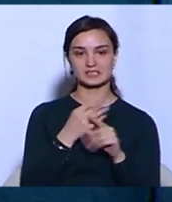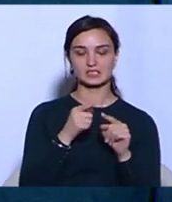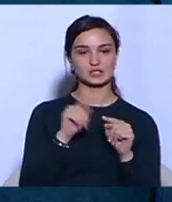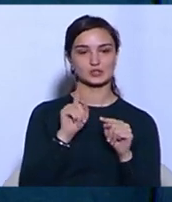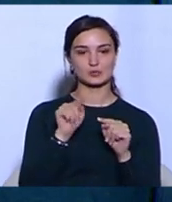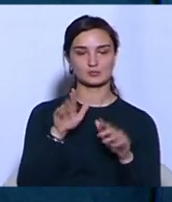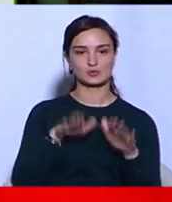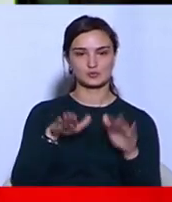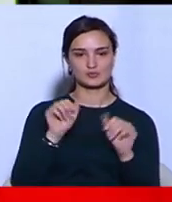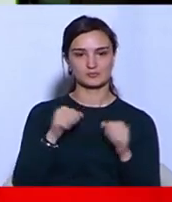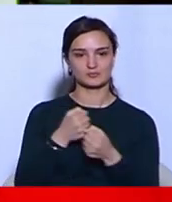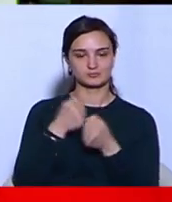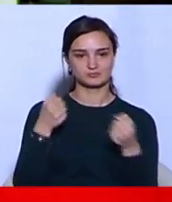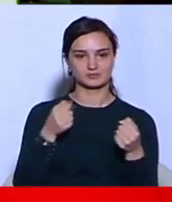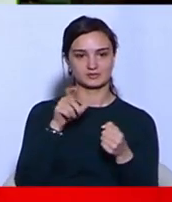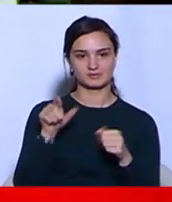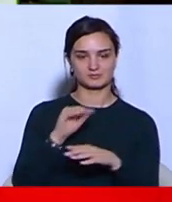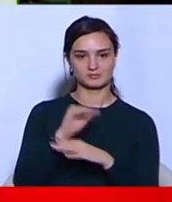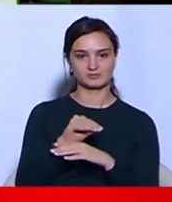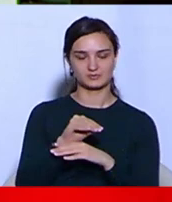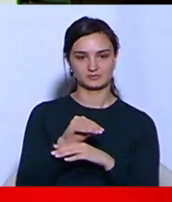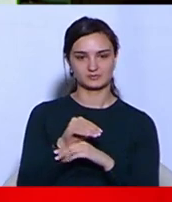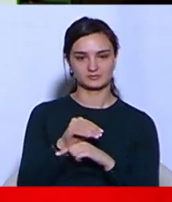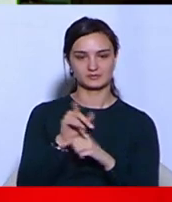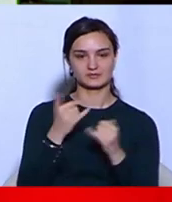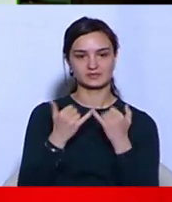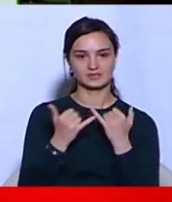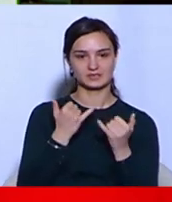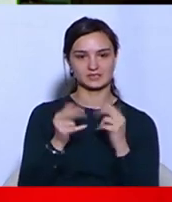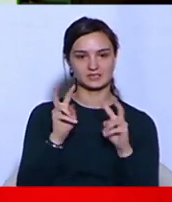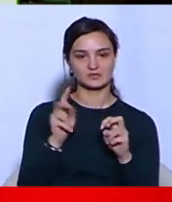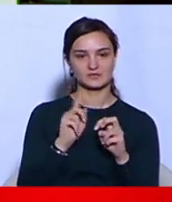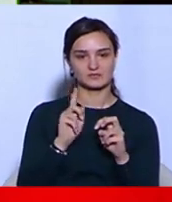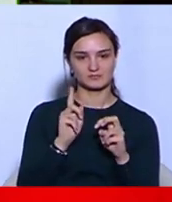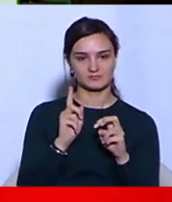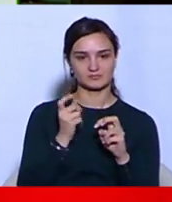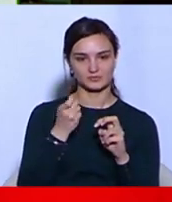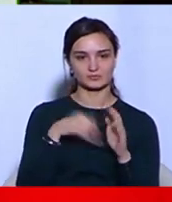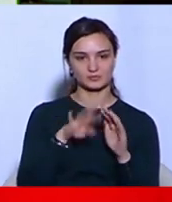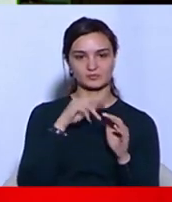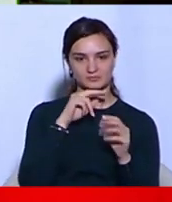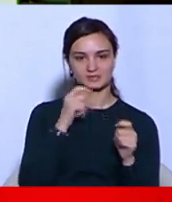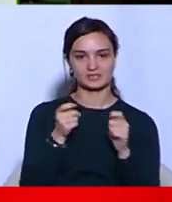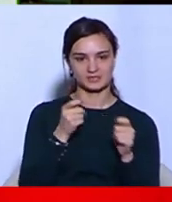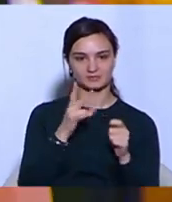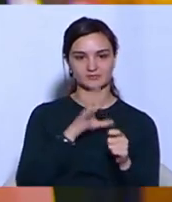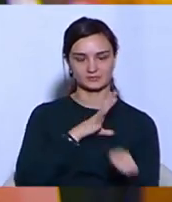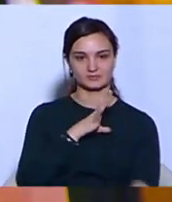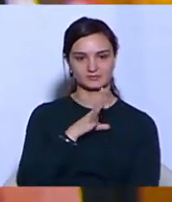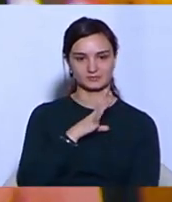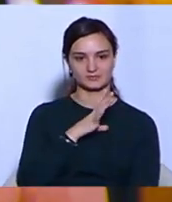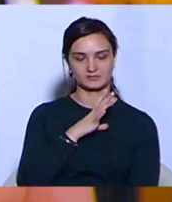რომ წონა შეიძლება მოიმატონ ადამიანებმა. ანუ ყვითელი ნიშნავს იმას, რომ ცოტა უფრო ფრთხილად უნდა ვიყოთ.